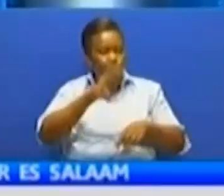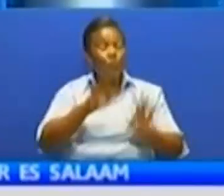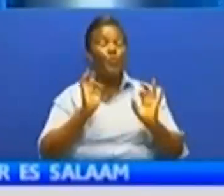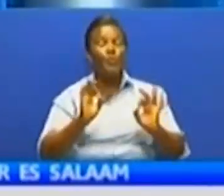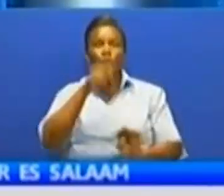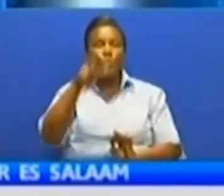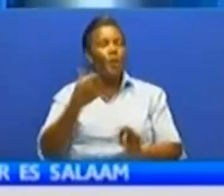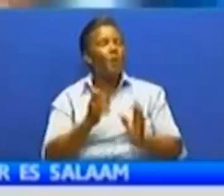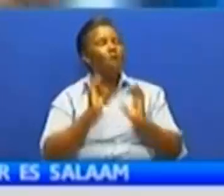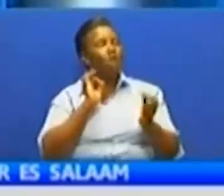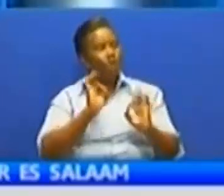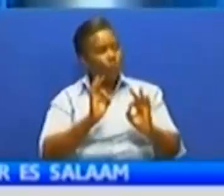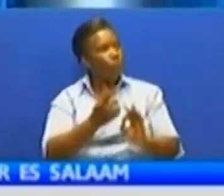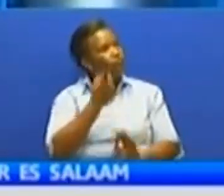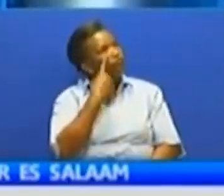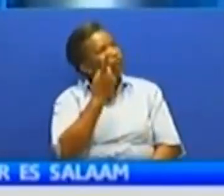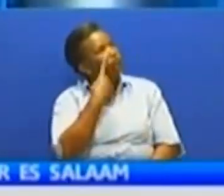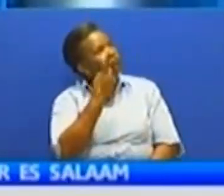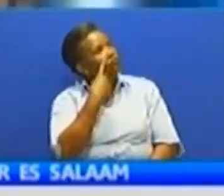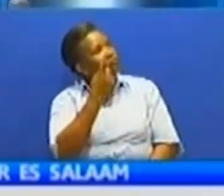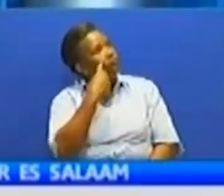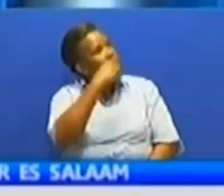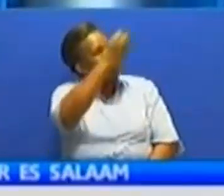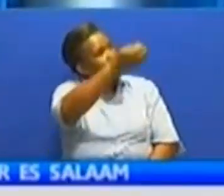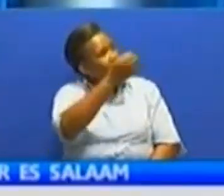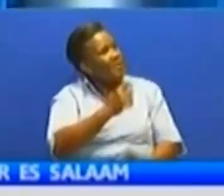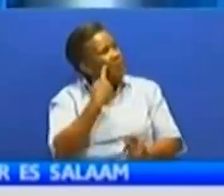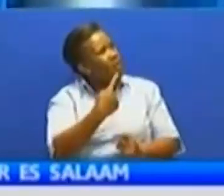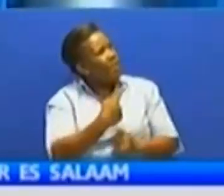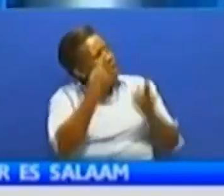kwenda kuona kutofautisha ile